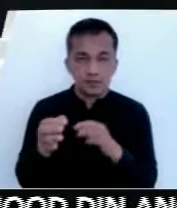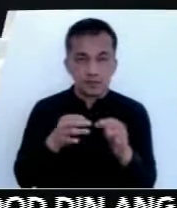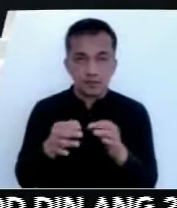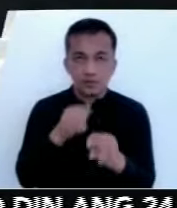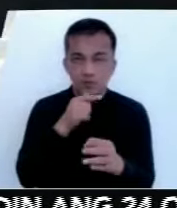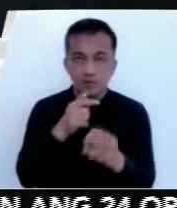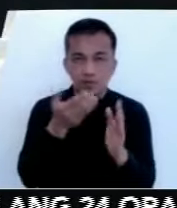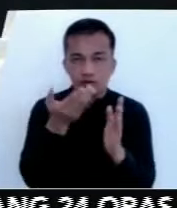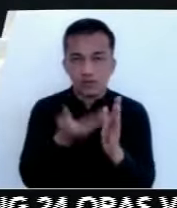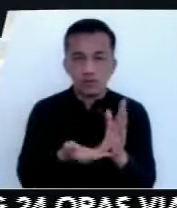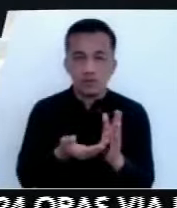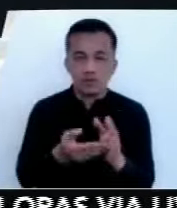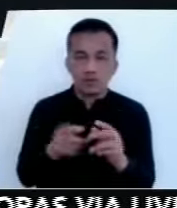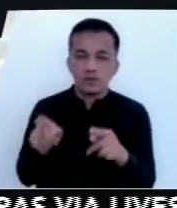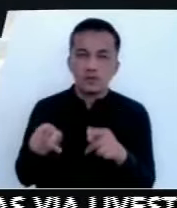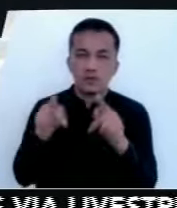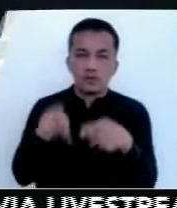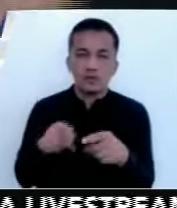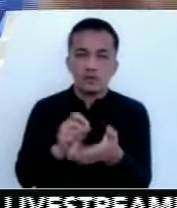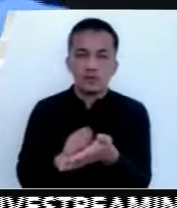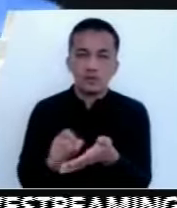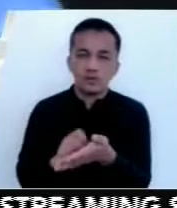itong taong sinulat